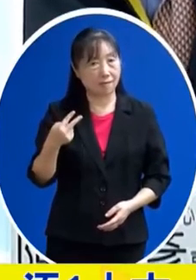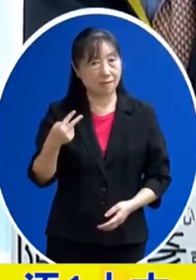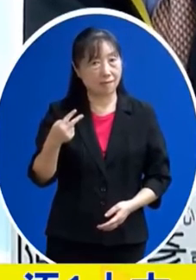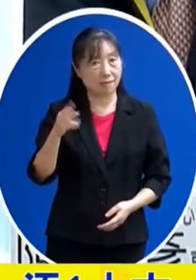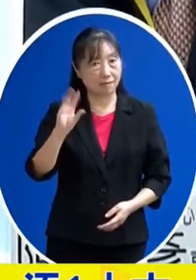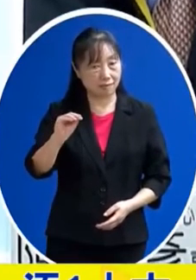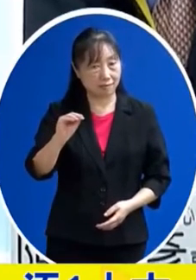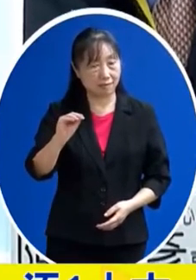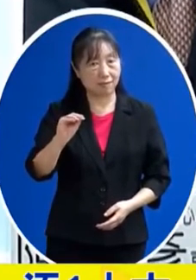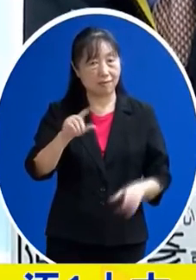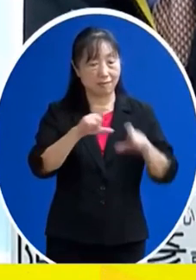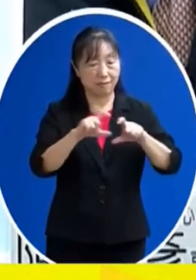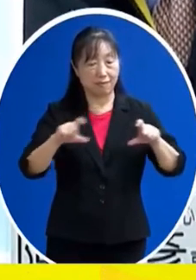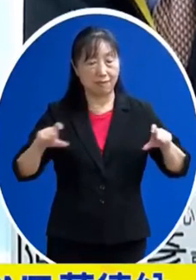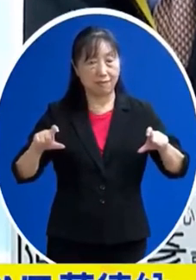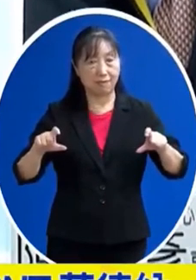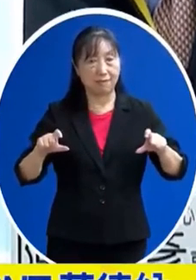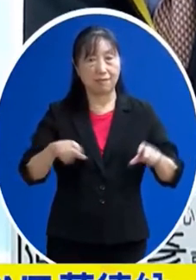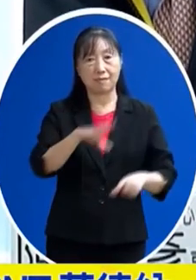889200万剂，